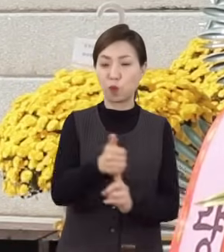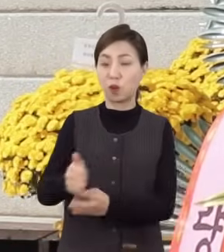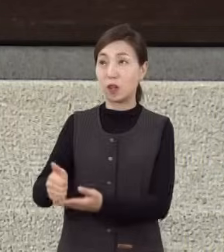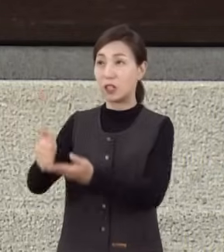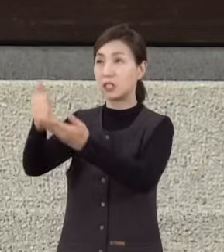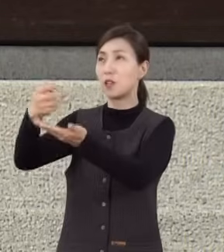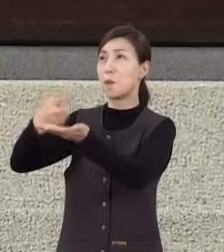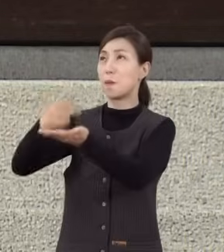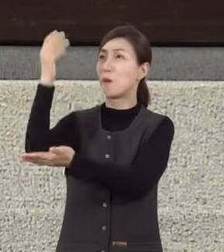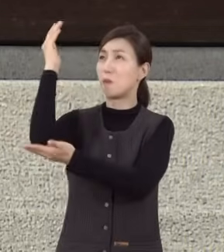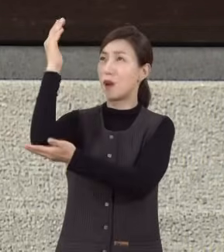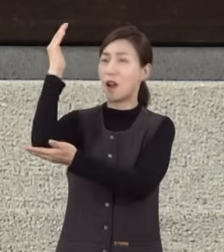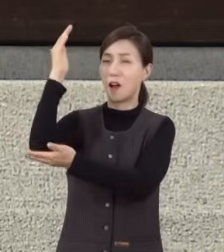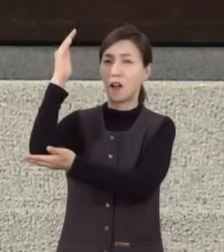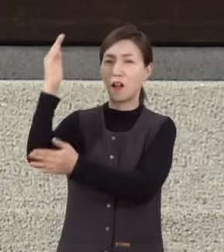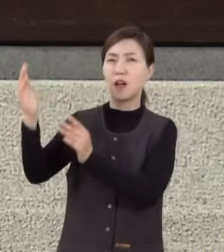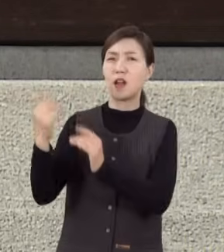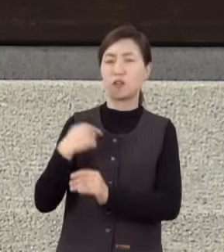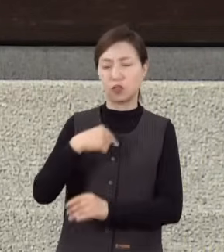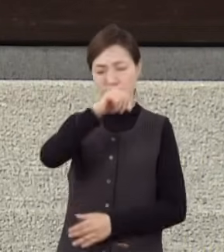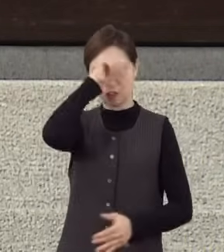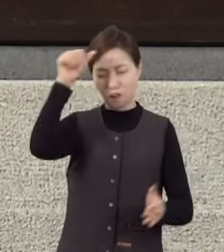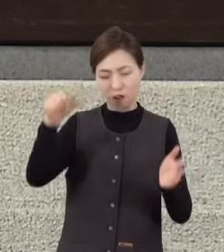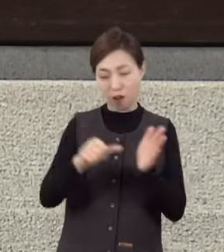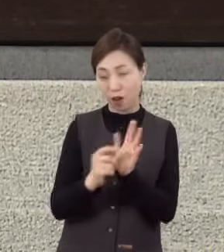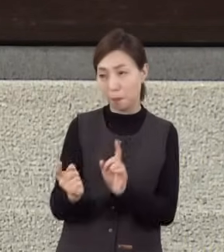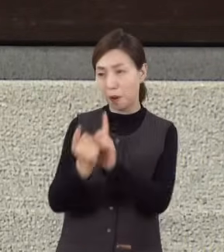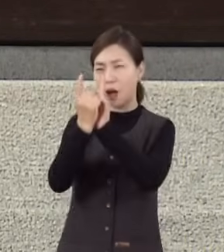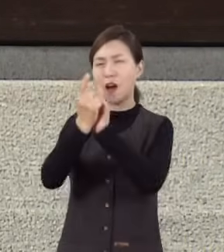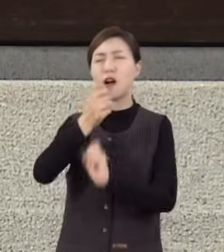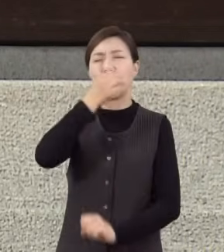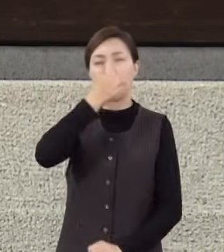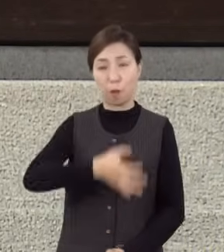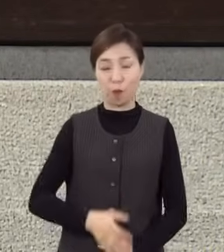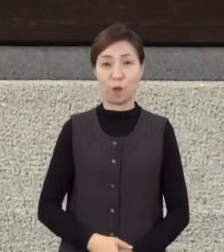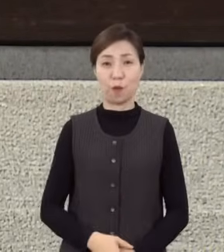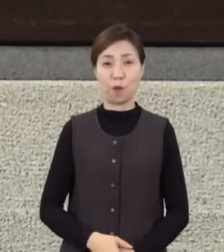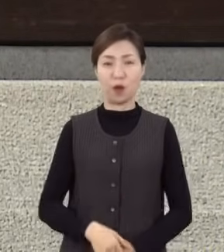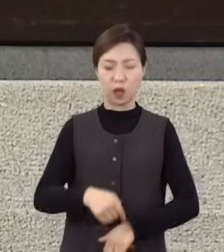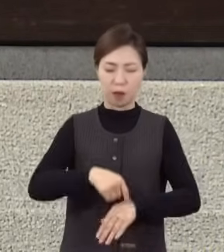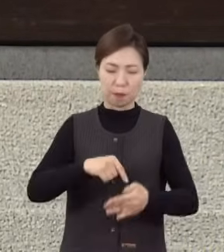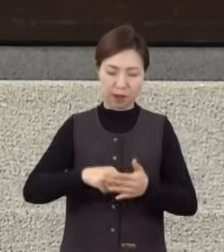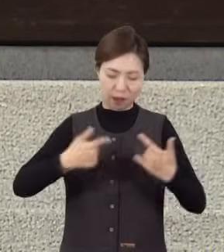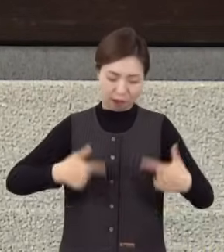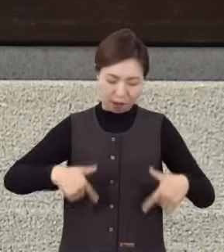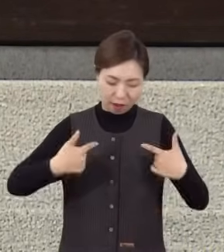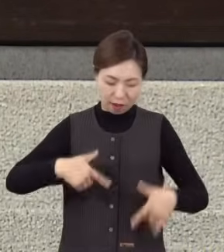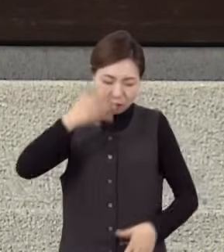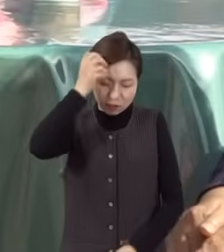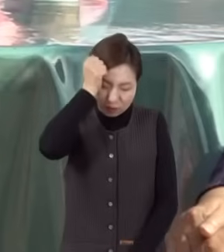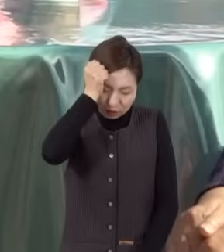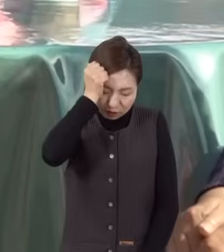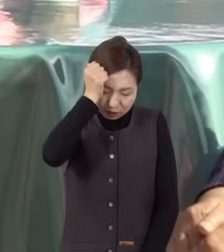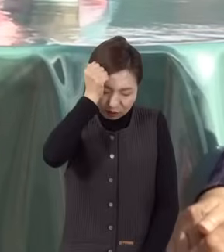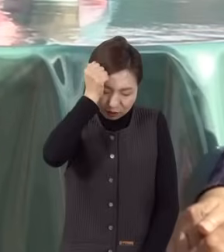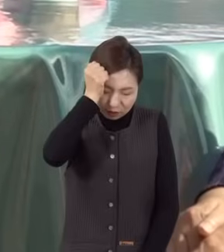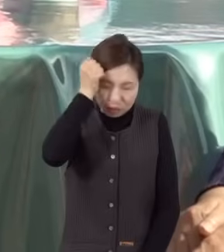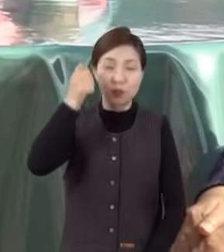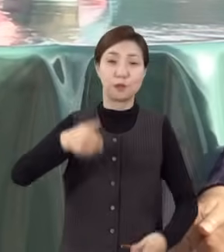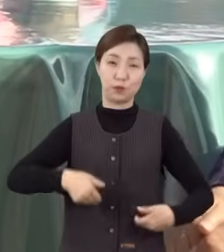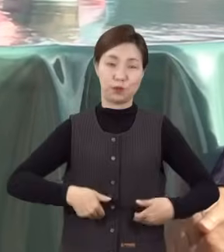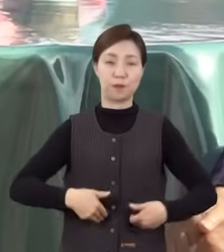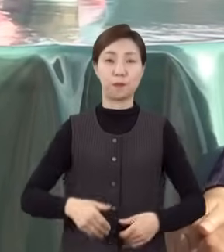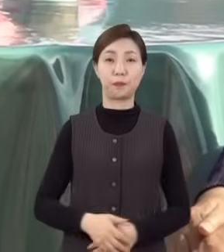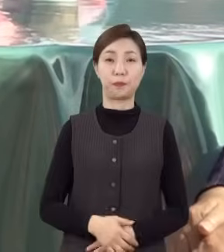어렵다? 부처님 법을 만나기 어렵다. 이걸 마음에 꼭 되새기셔야 돼요. 뭐 해야 된다?